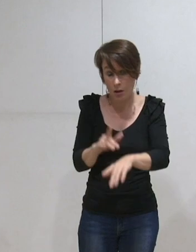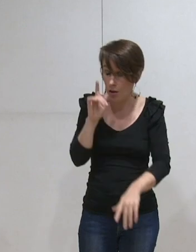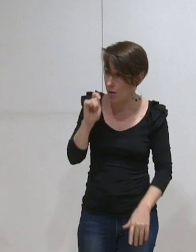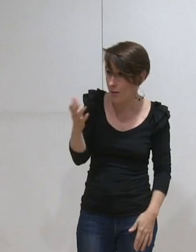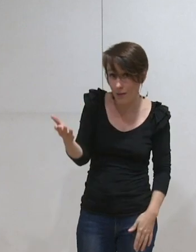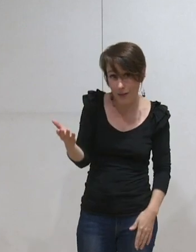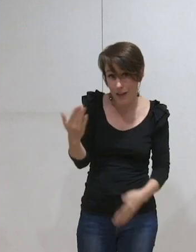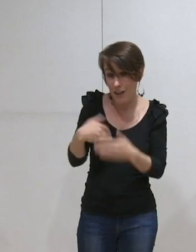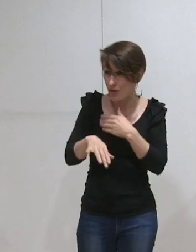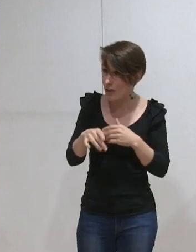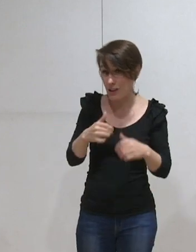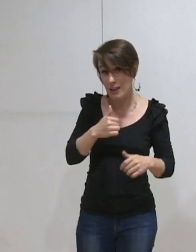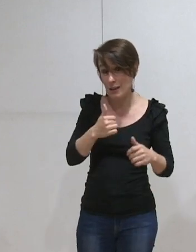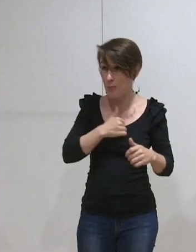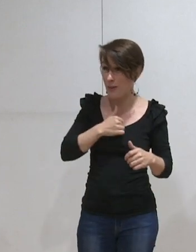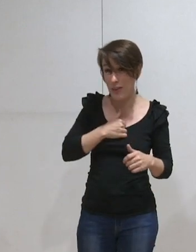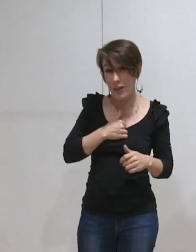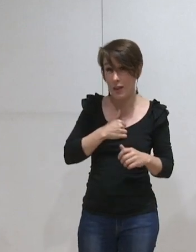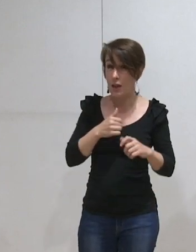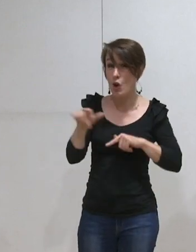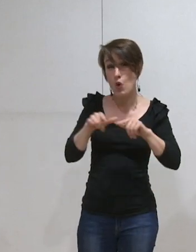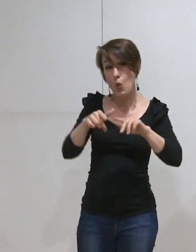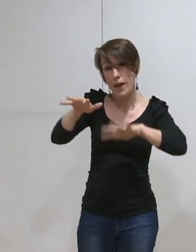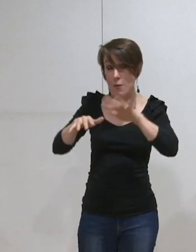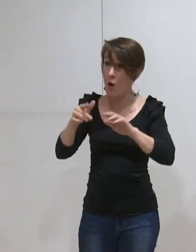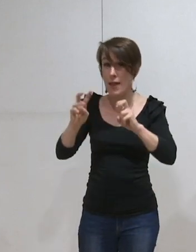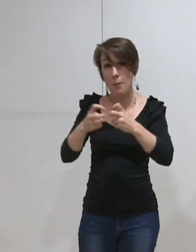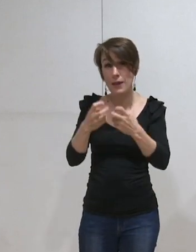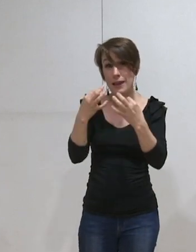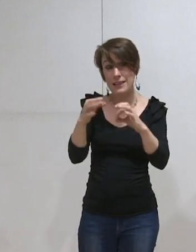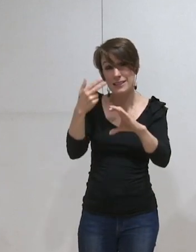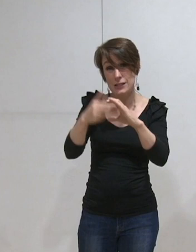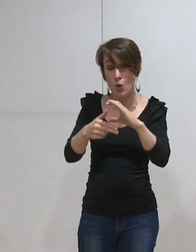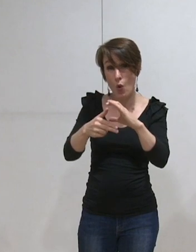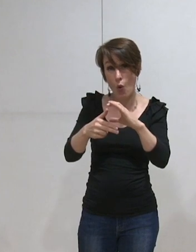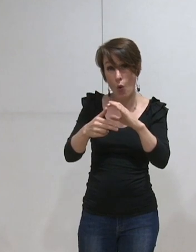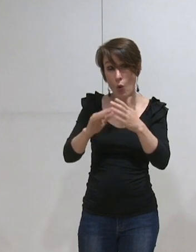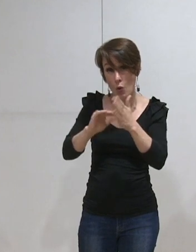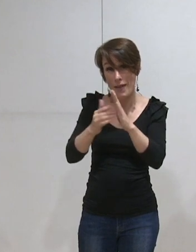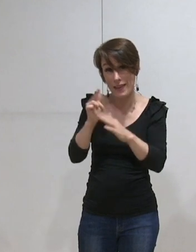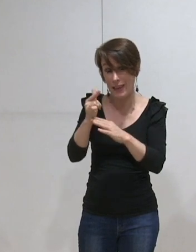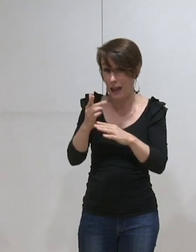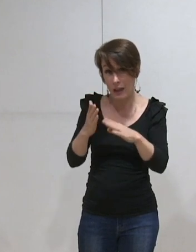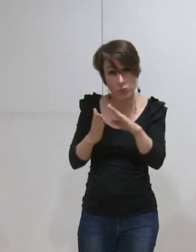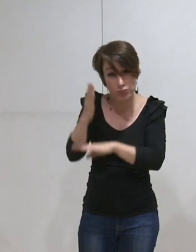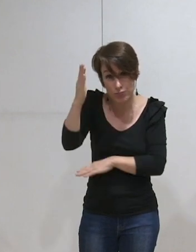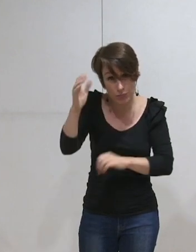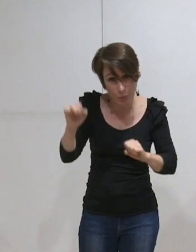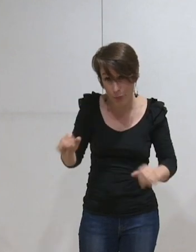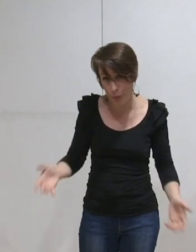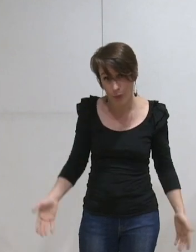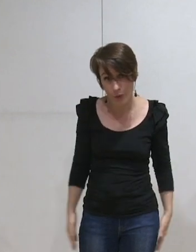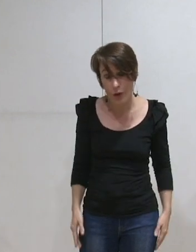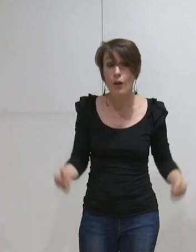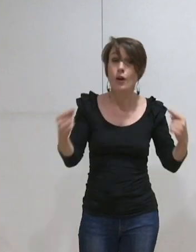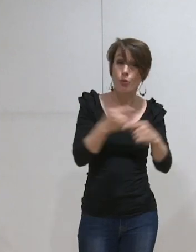est au-delà des des 10 € le mètre carré aujourd'hui dans le loyer dans les logements privés non réglementés et dans